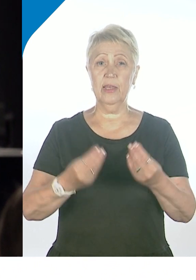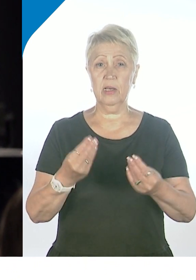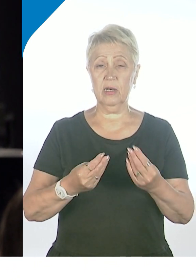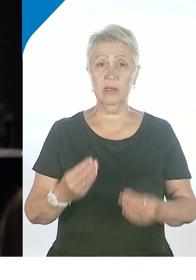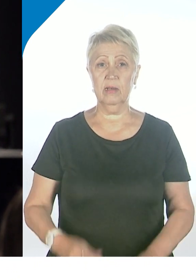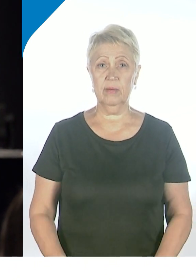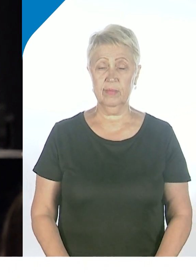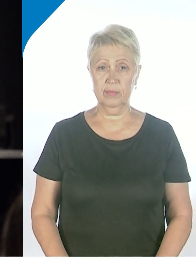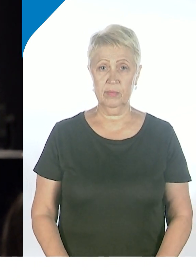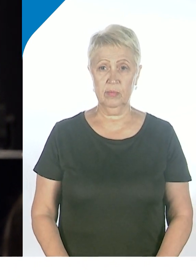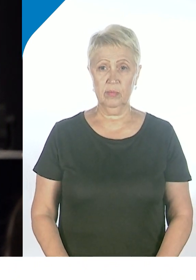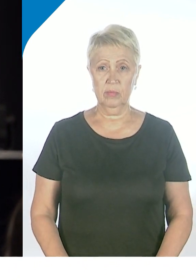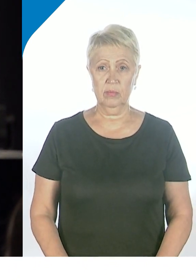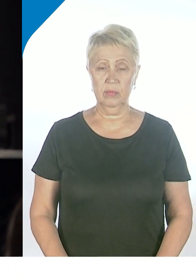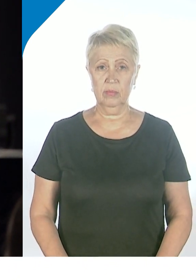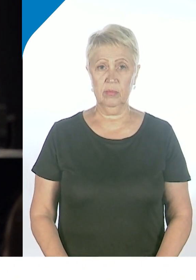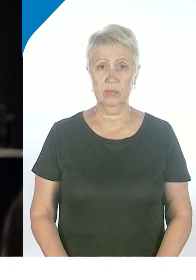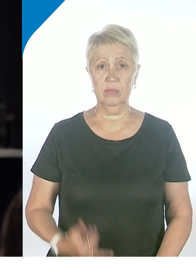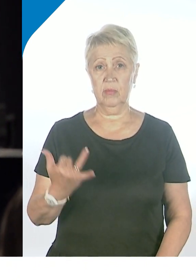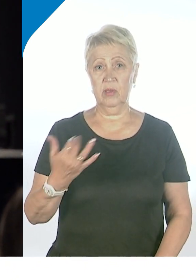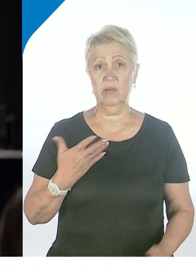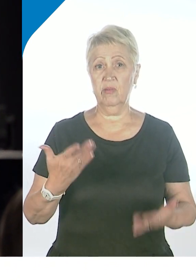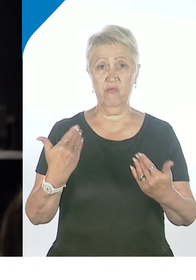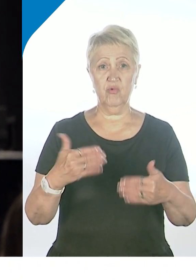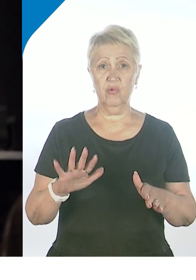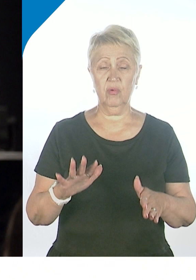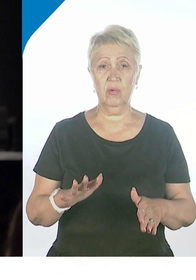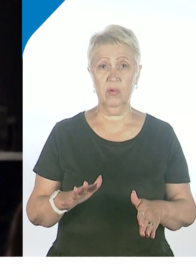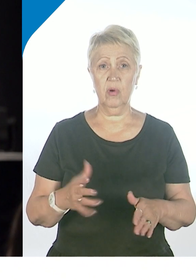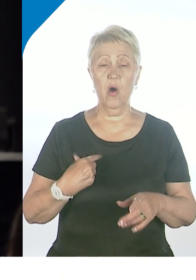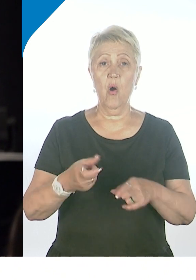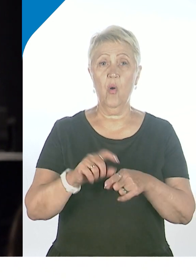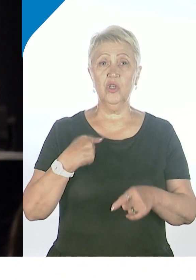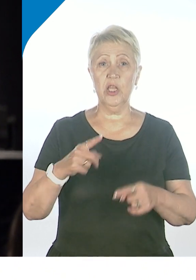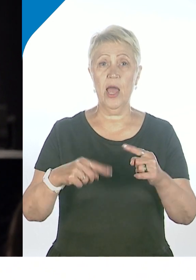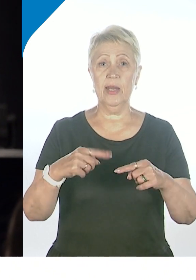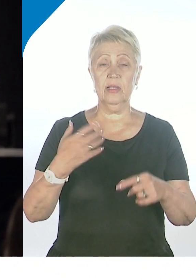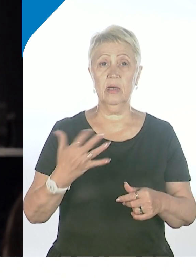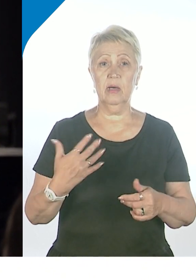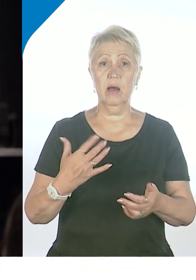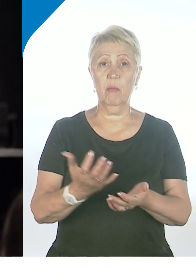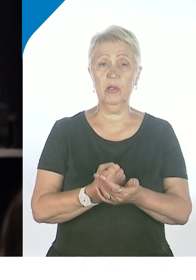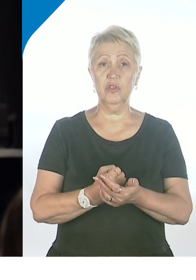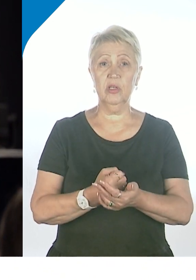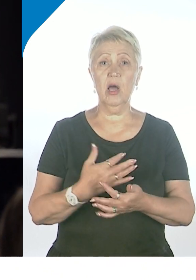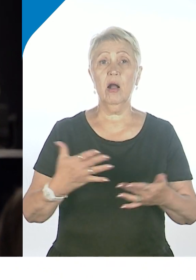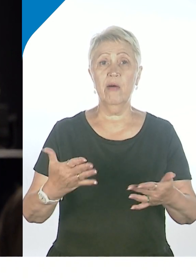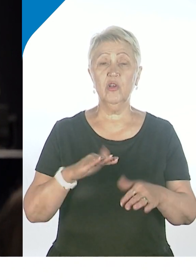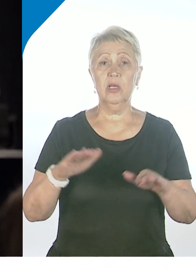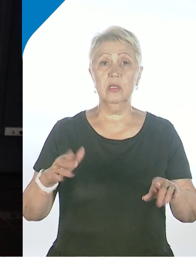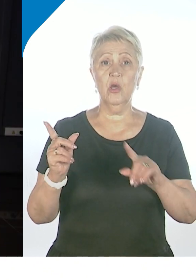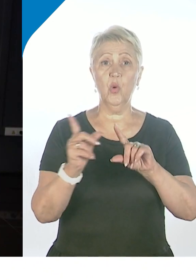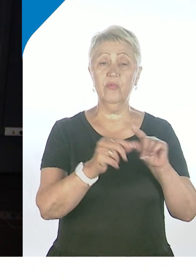и, в принципе, наверное, все. А очень редко получается кого-то куда-то вывести в